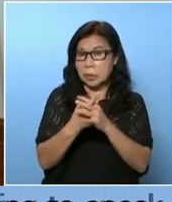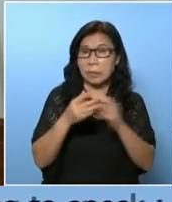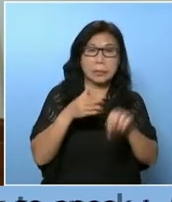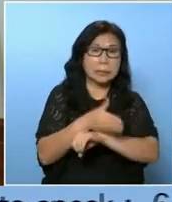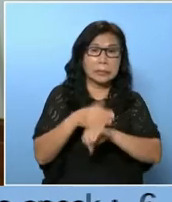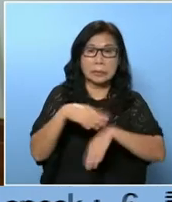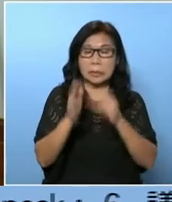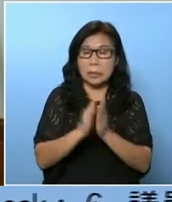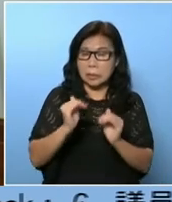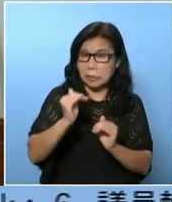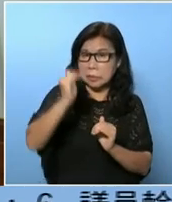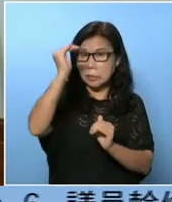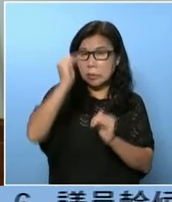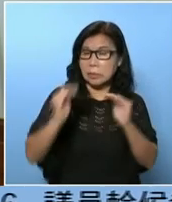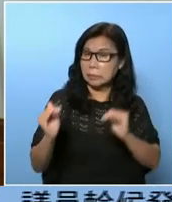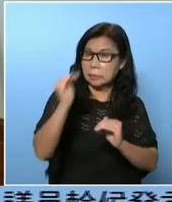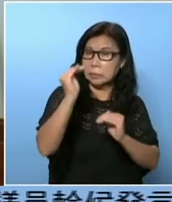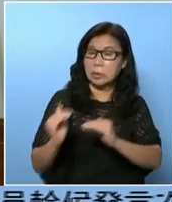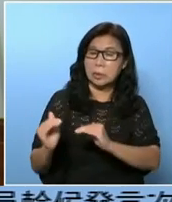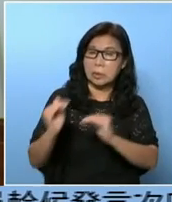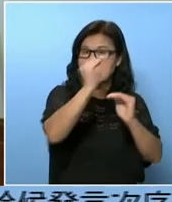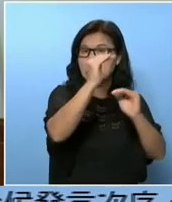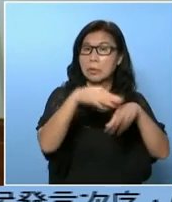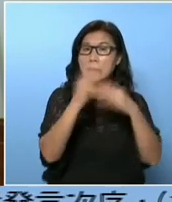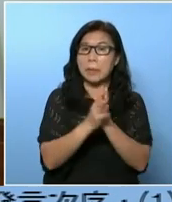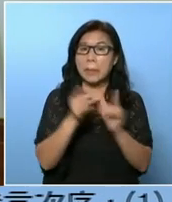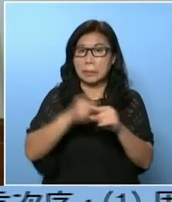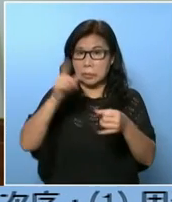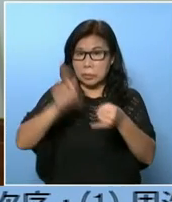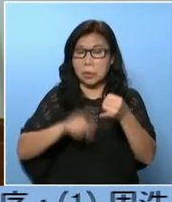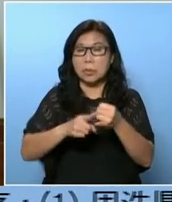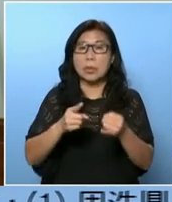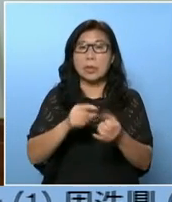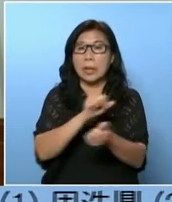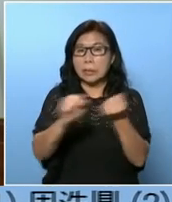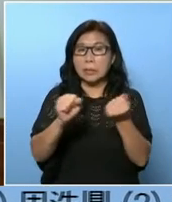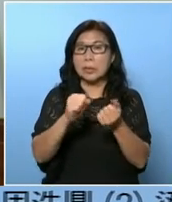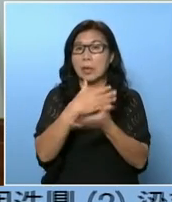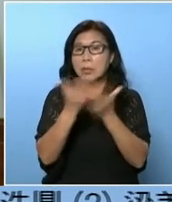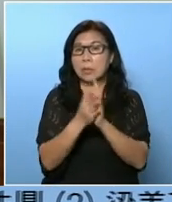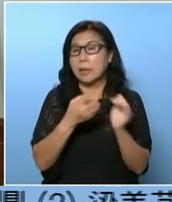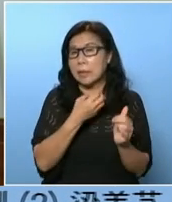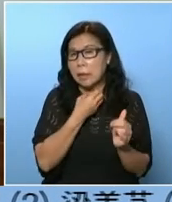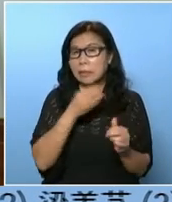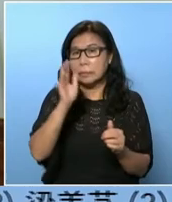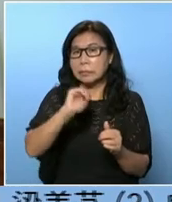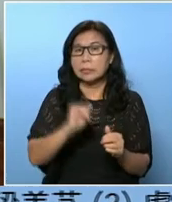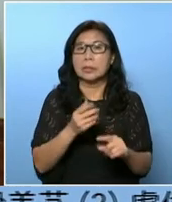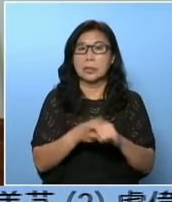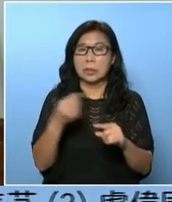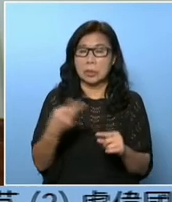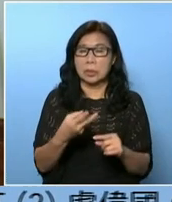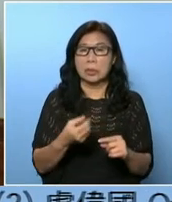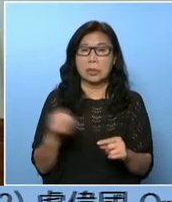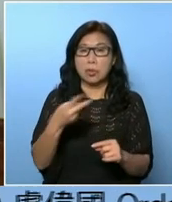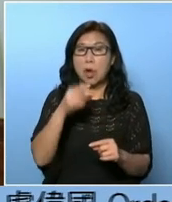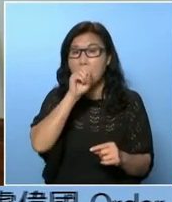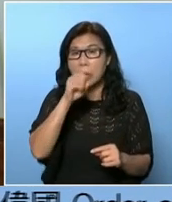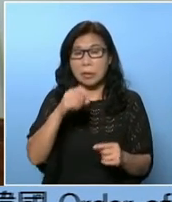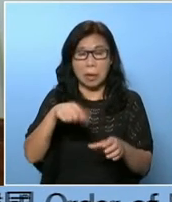會層級向上流，這個才是達到最終脫貧的目的。最後，我必須提一